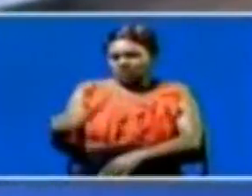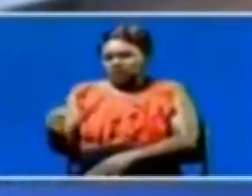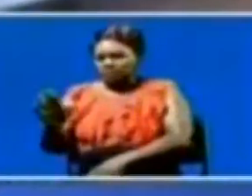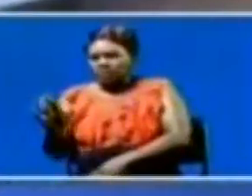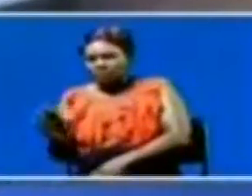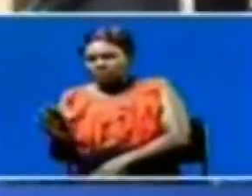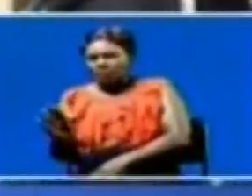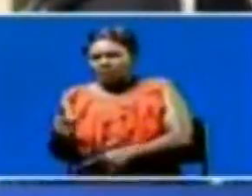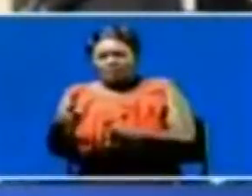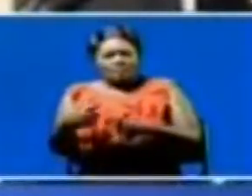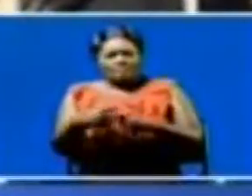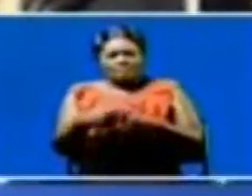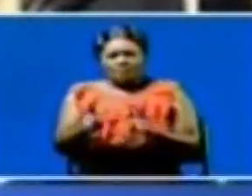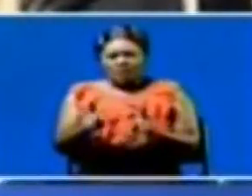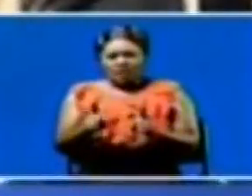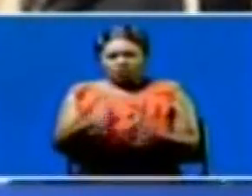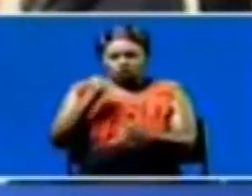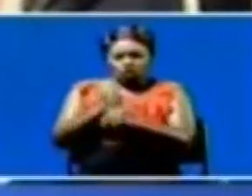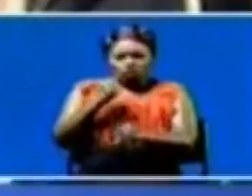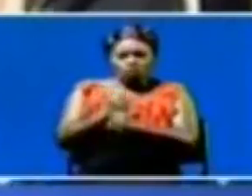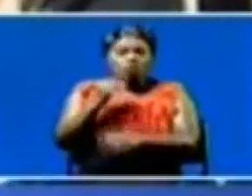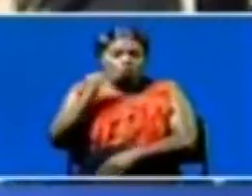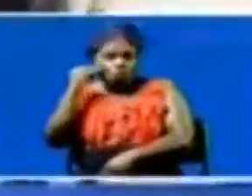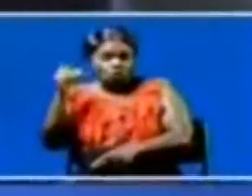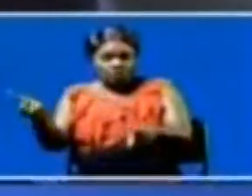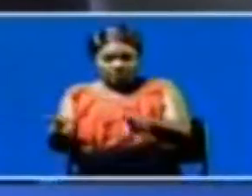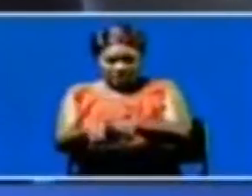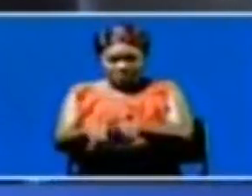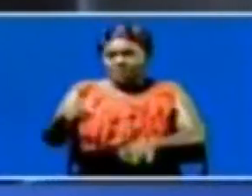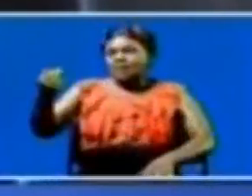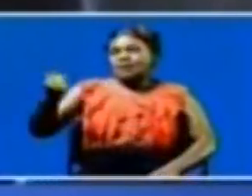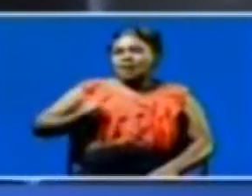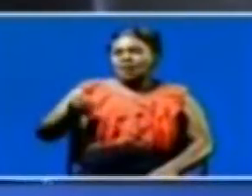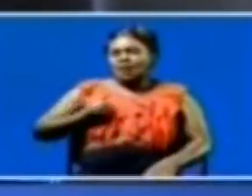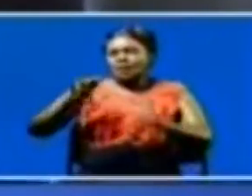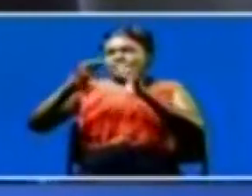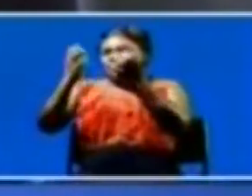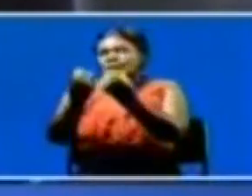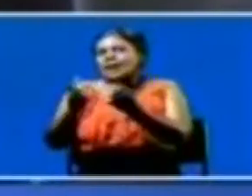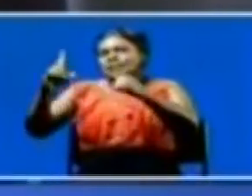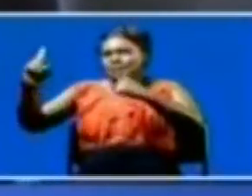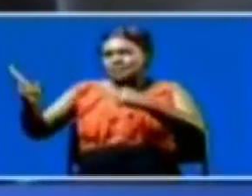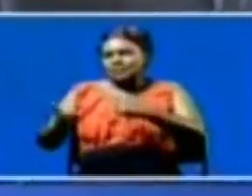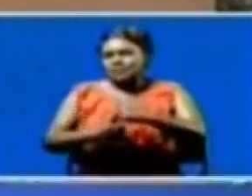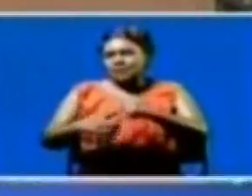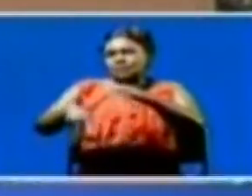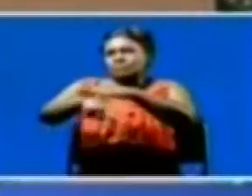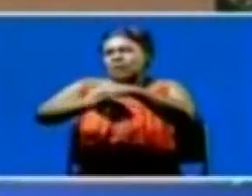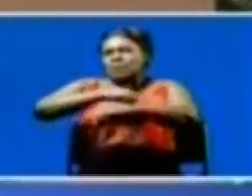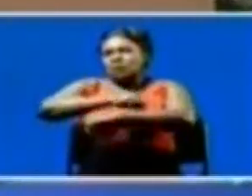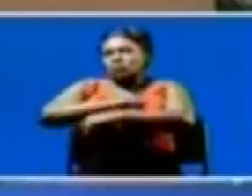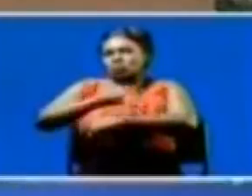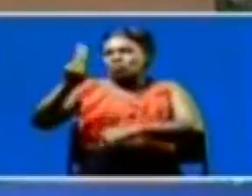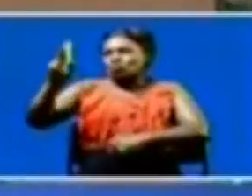nyumbani. Licha ya kutekeleza majukumu ya nyumbani, Sadia ambaye ni mwanafunzi wa darasa la sita katika shule ya msingi ya